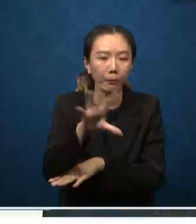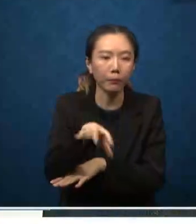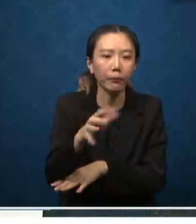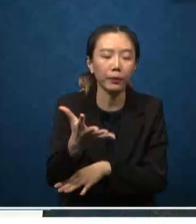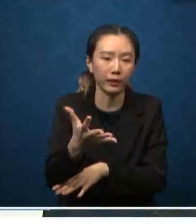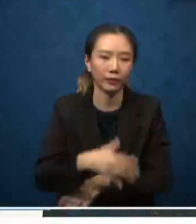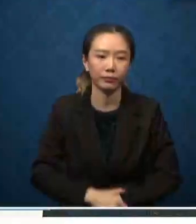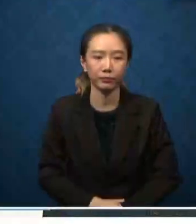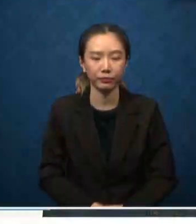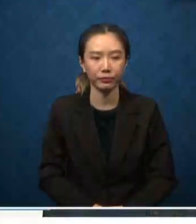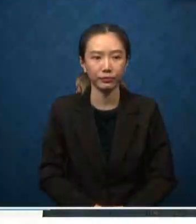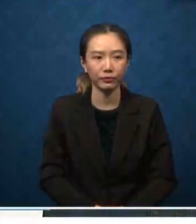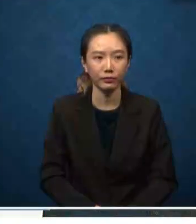ง